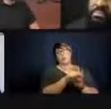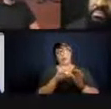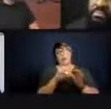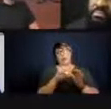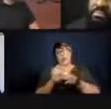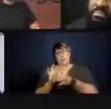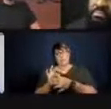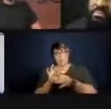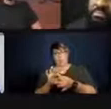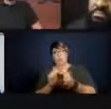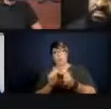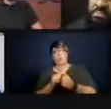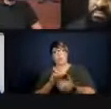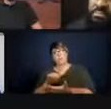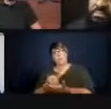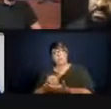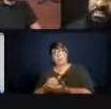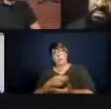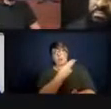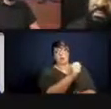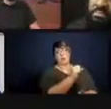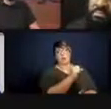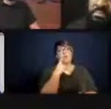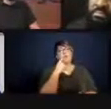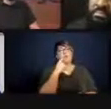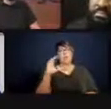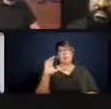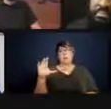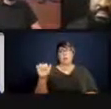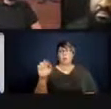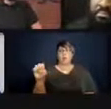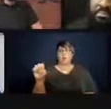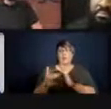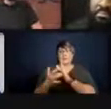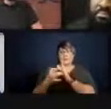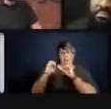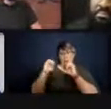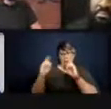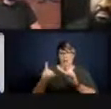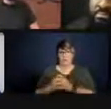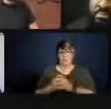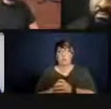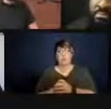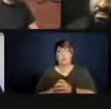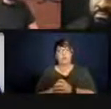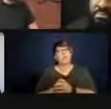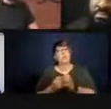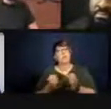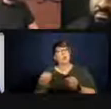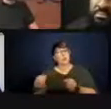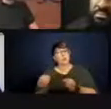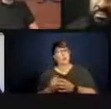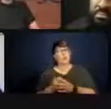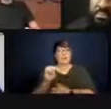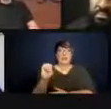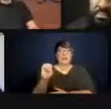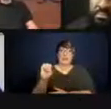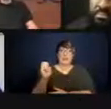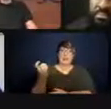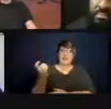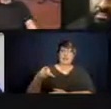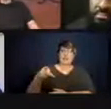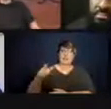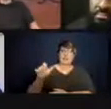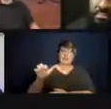kuweka daraja kati ya darasa la sita na la 12. Hapa